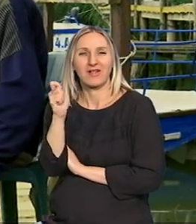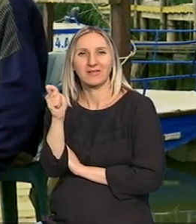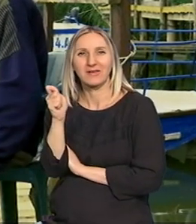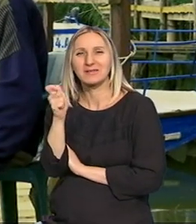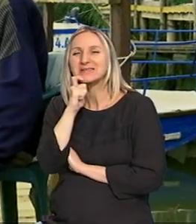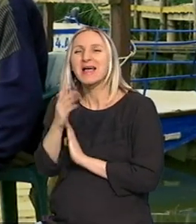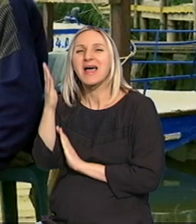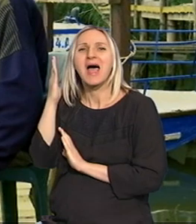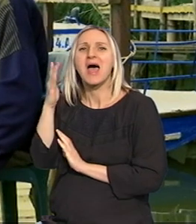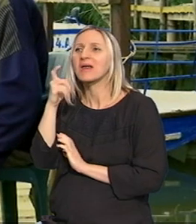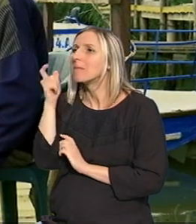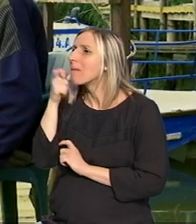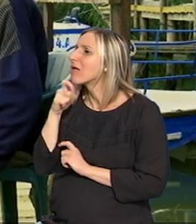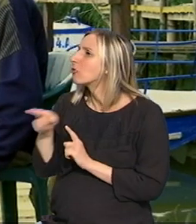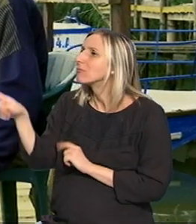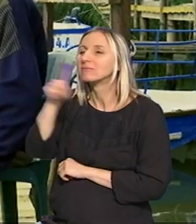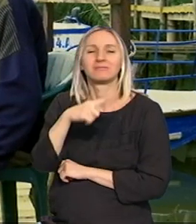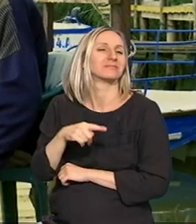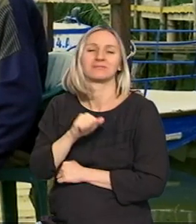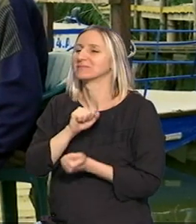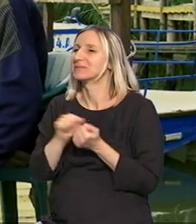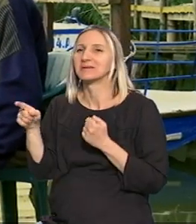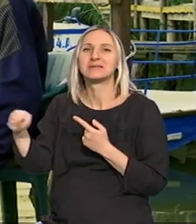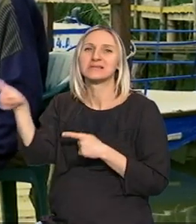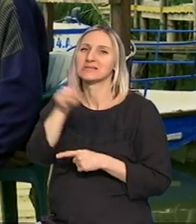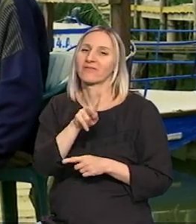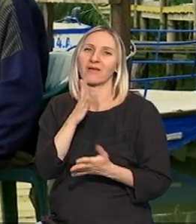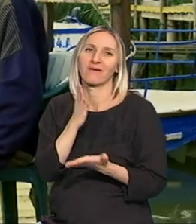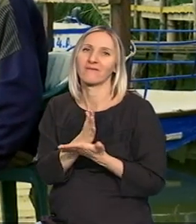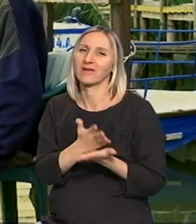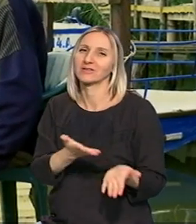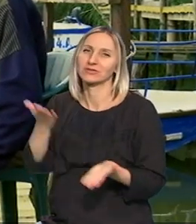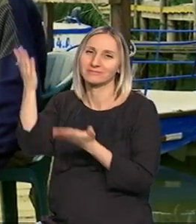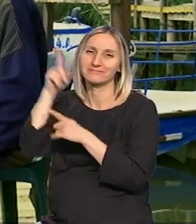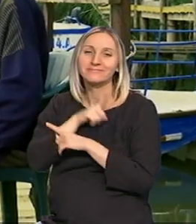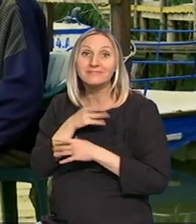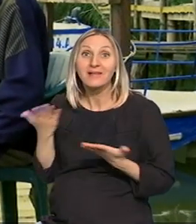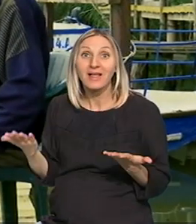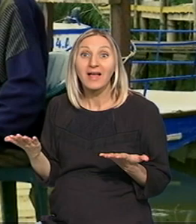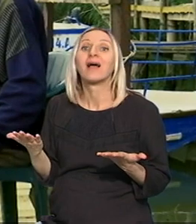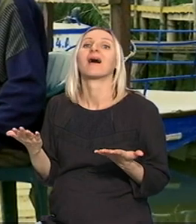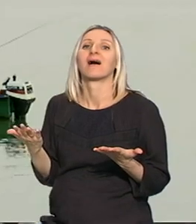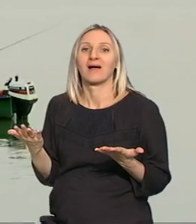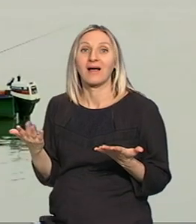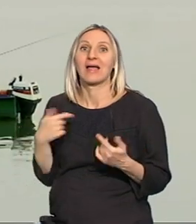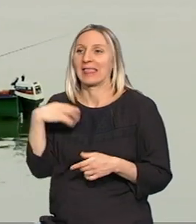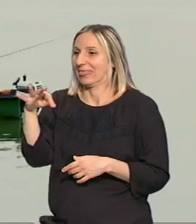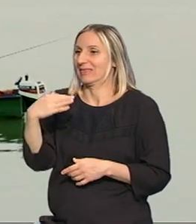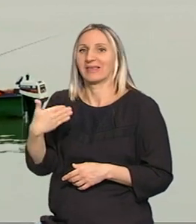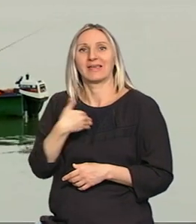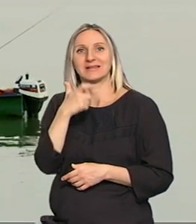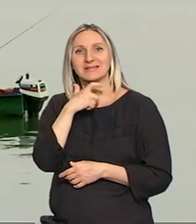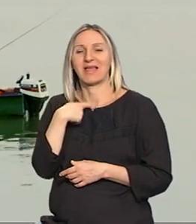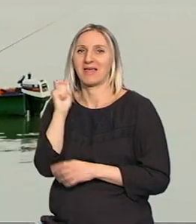stare generacije. Znači, svi su otišli u Hadu, samo sam ja ovde jedini